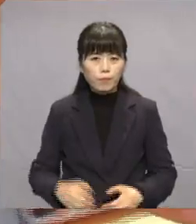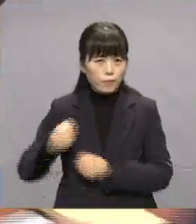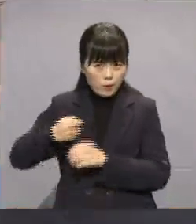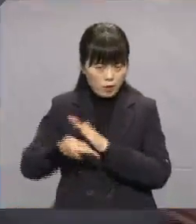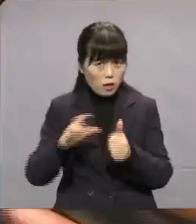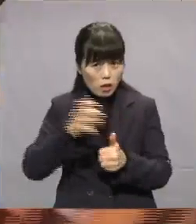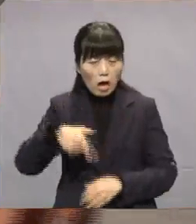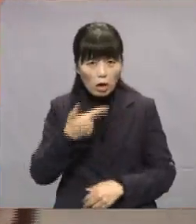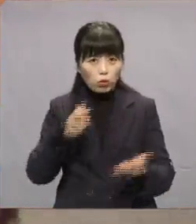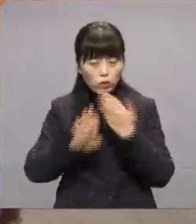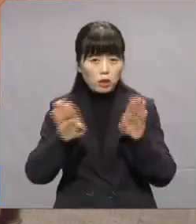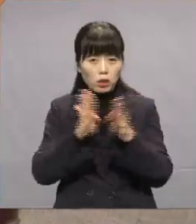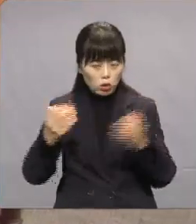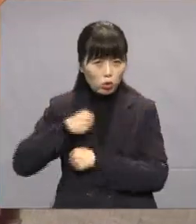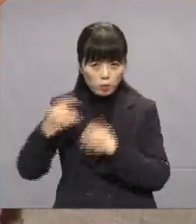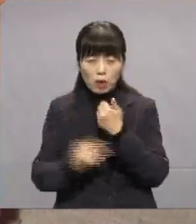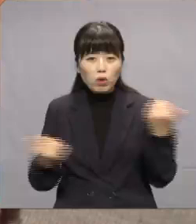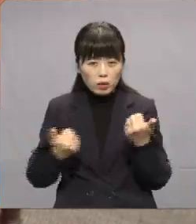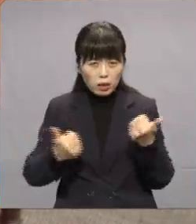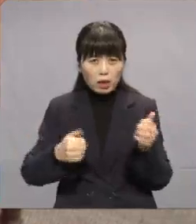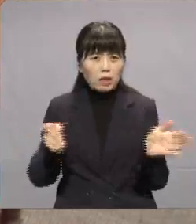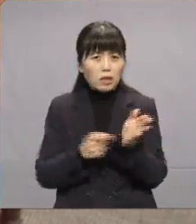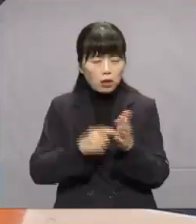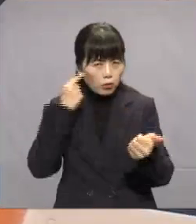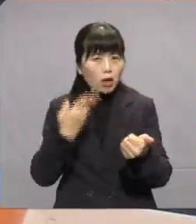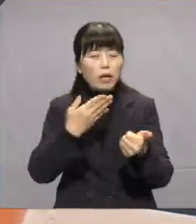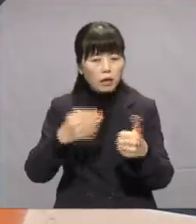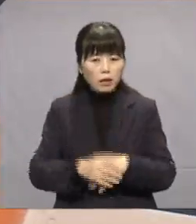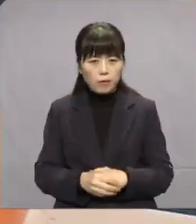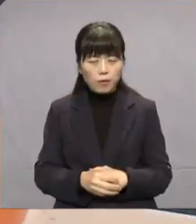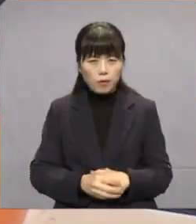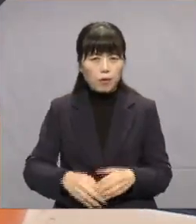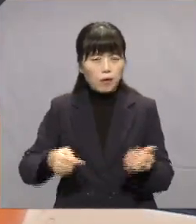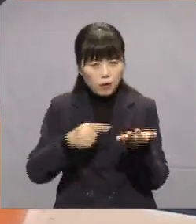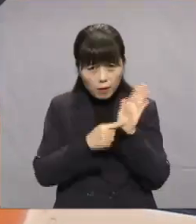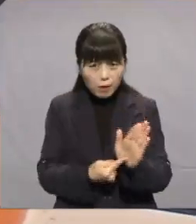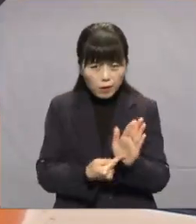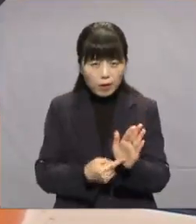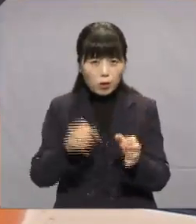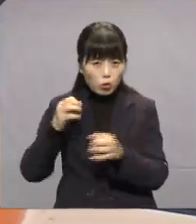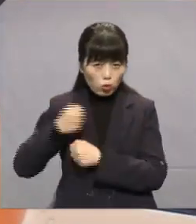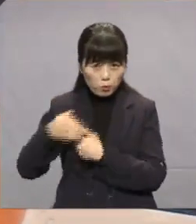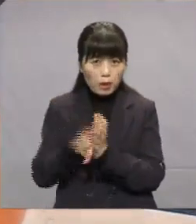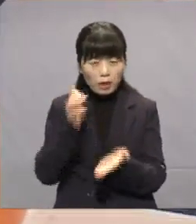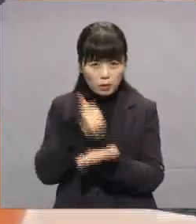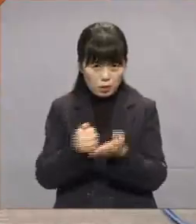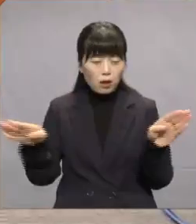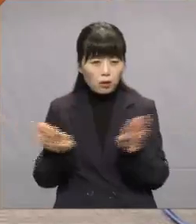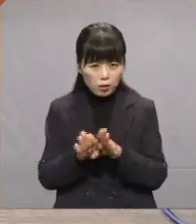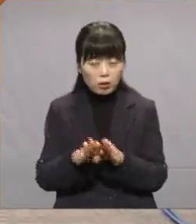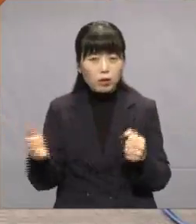비상계엄 해제 하루 뒤 열린 국회 국방위원회 긴급 현안 질의. 사의 표명을 밝힌 김용현 전 국방장관이 불참한